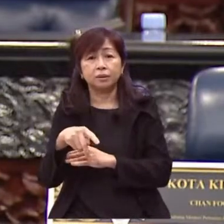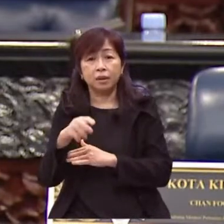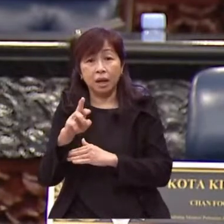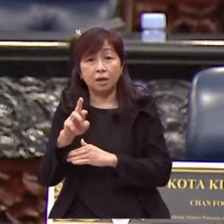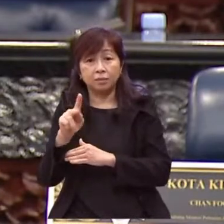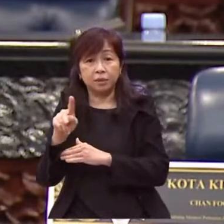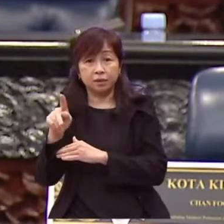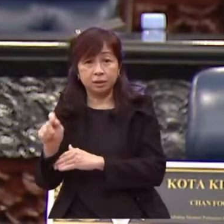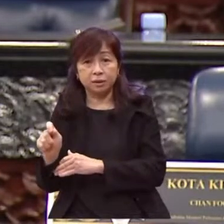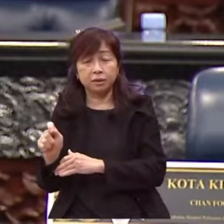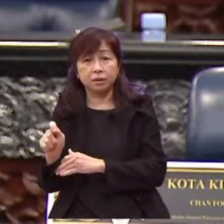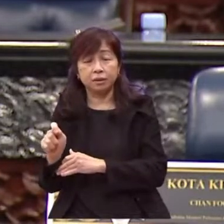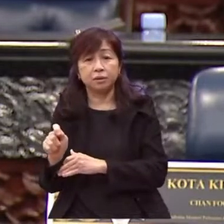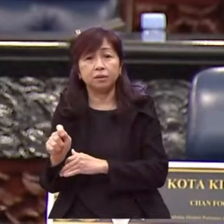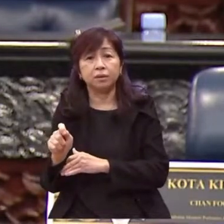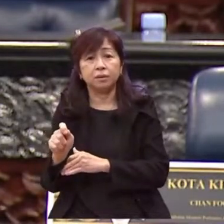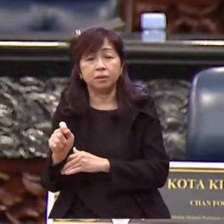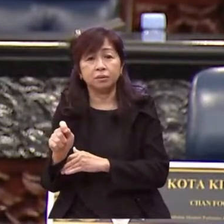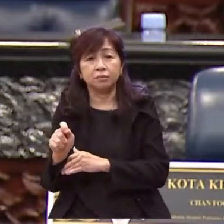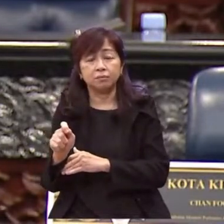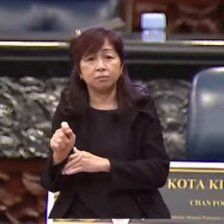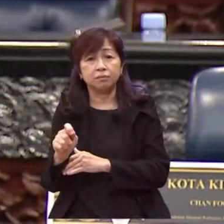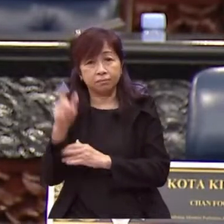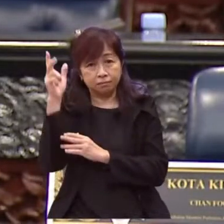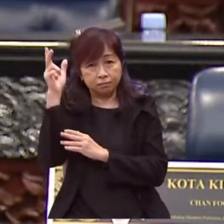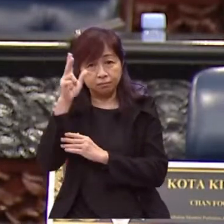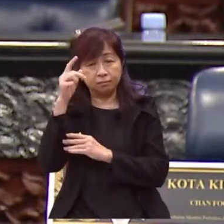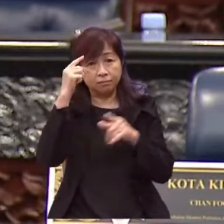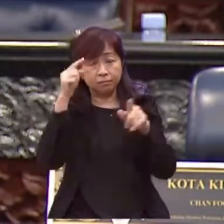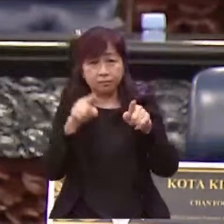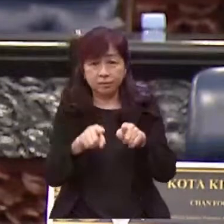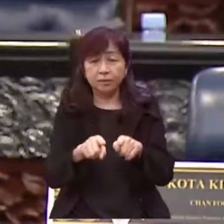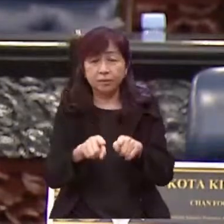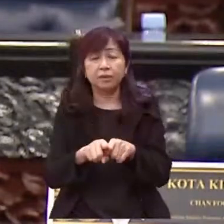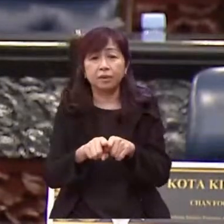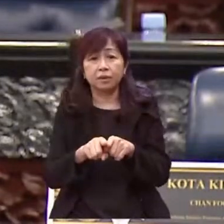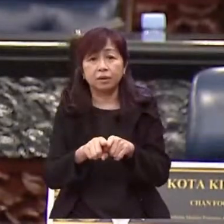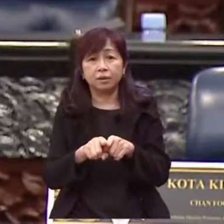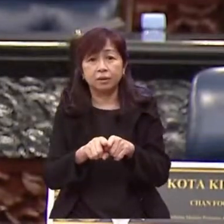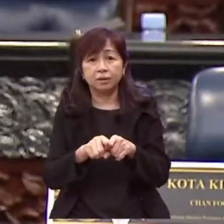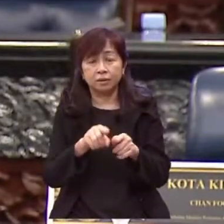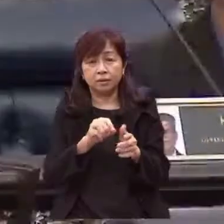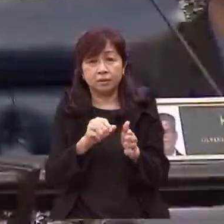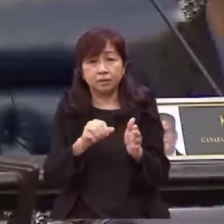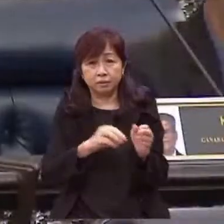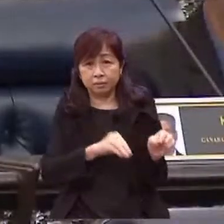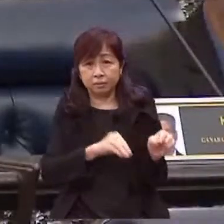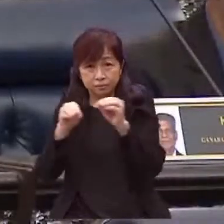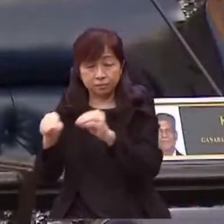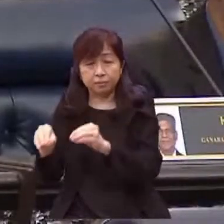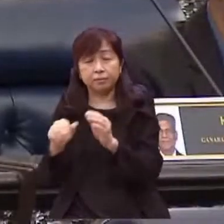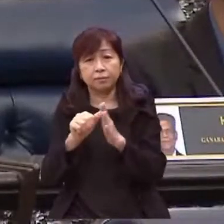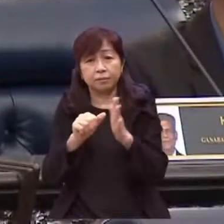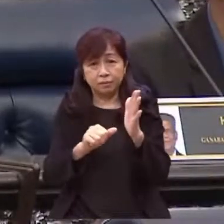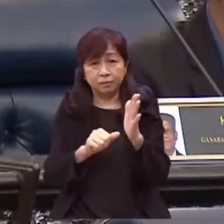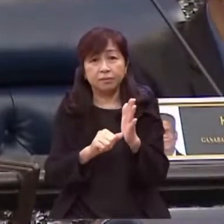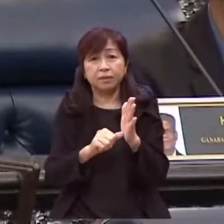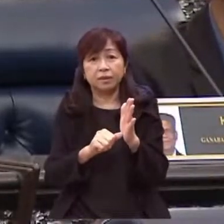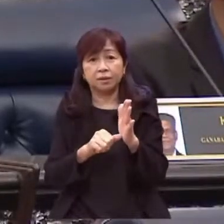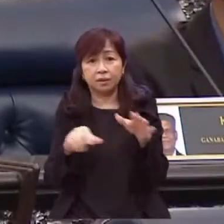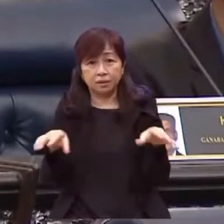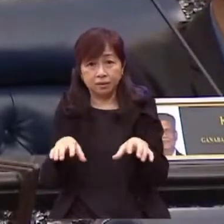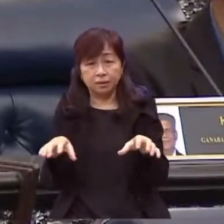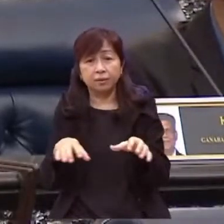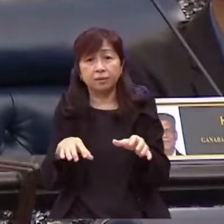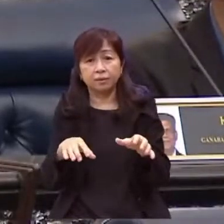ke-12 kerajaan telah bersetuju agar kajian dan pindahan akta 757 dilaksanakan bagi membuat